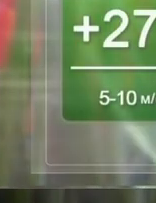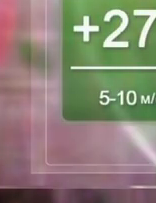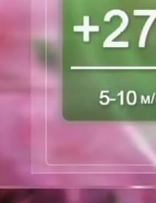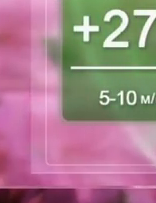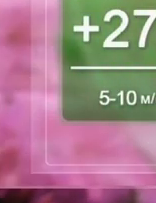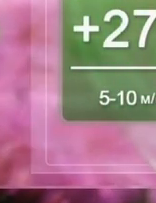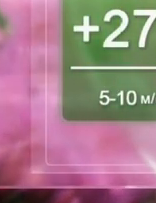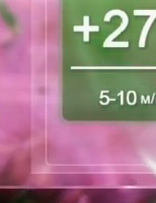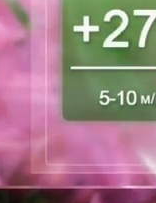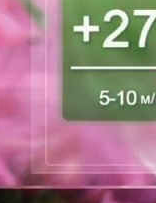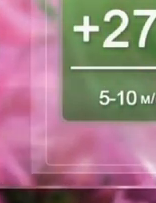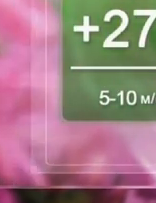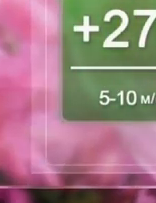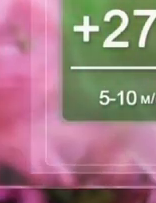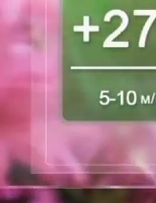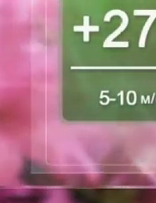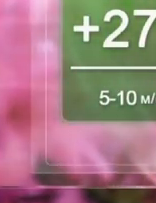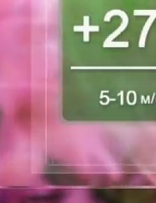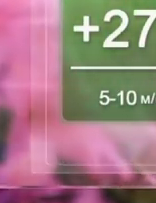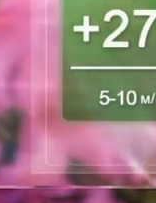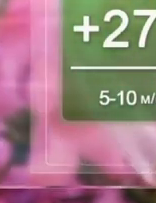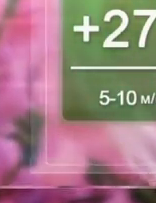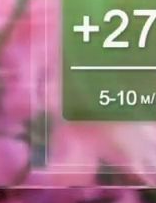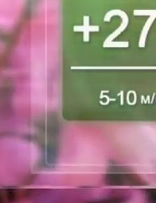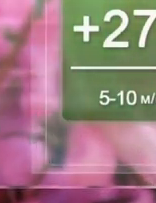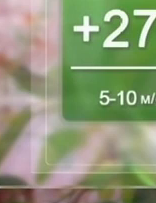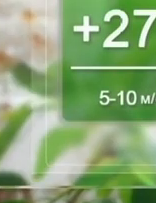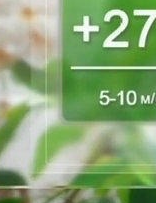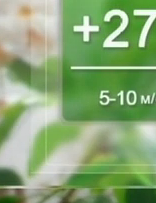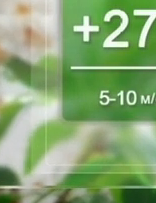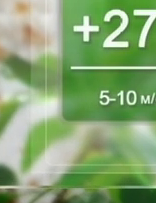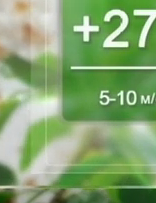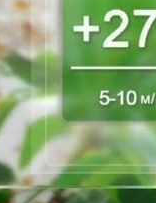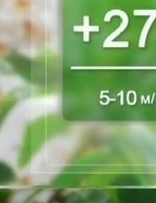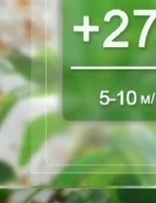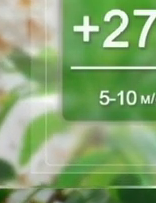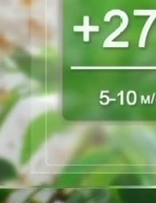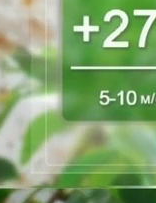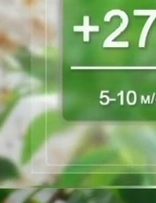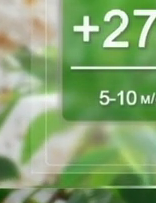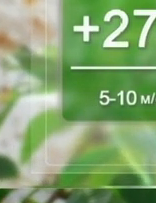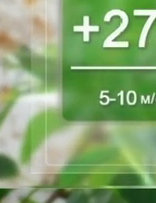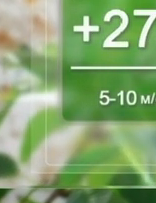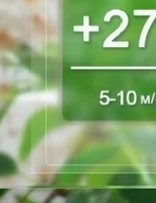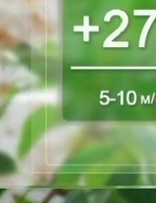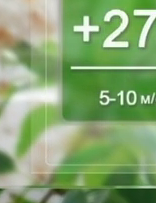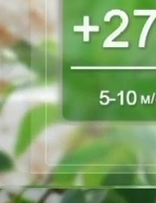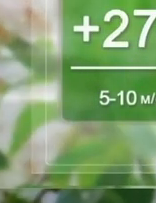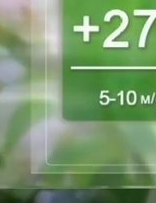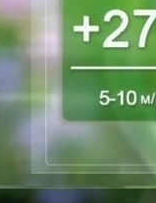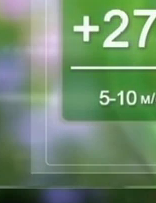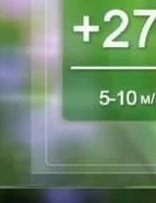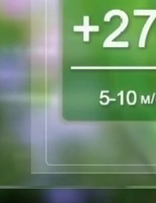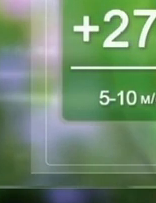24 липня на Хмельниччині синоптики прогнозують мінливу хмарність. Містями короткочасний дощ та гроза. Вітер північно